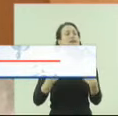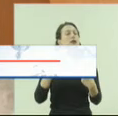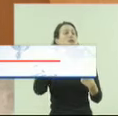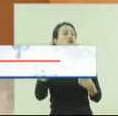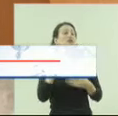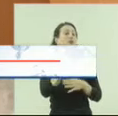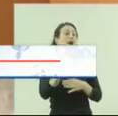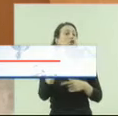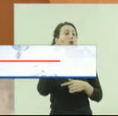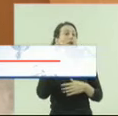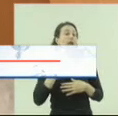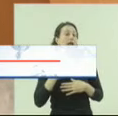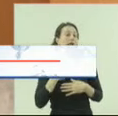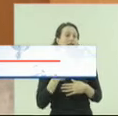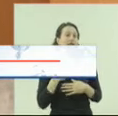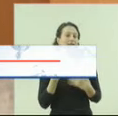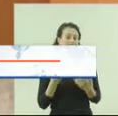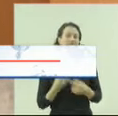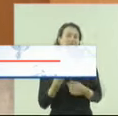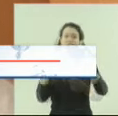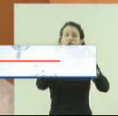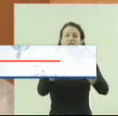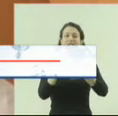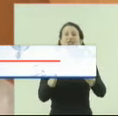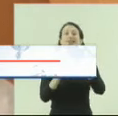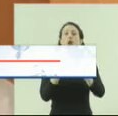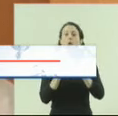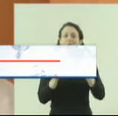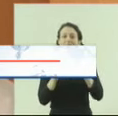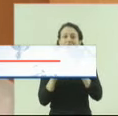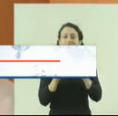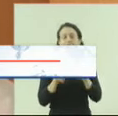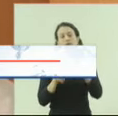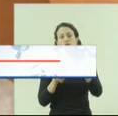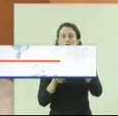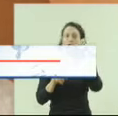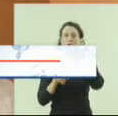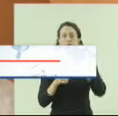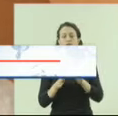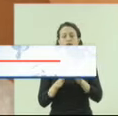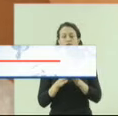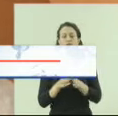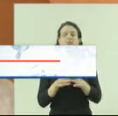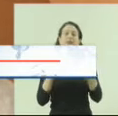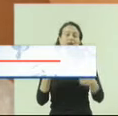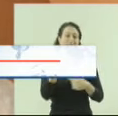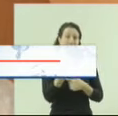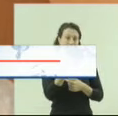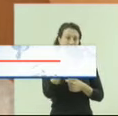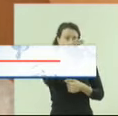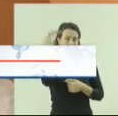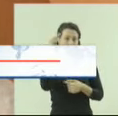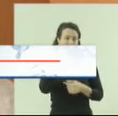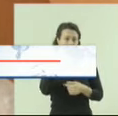Това са три неща, които ще набележа. Една от тези теми за мен е образованието.